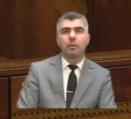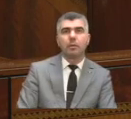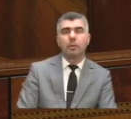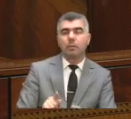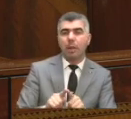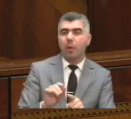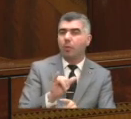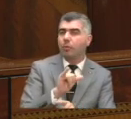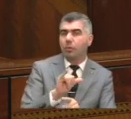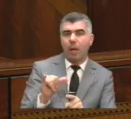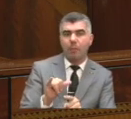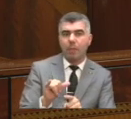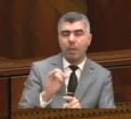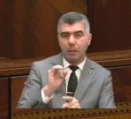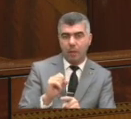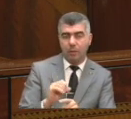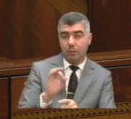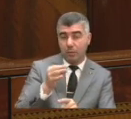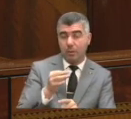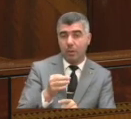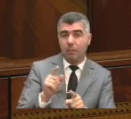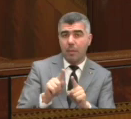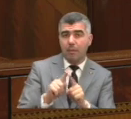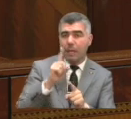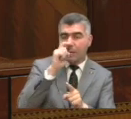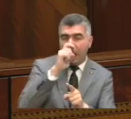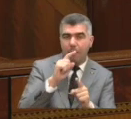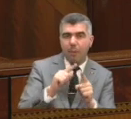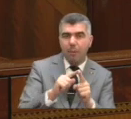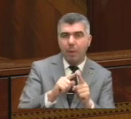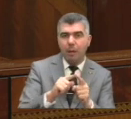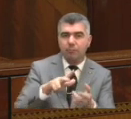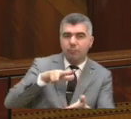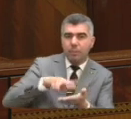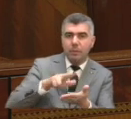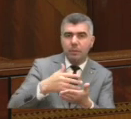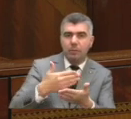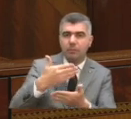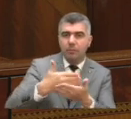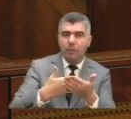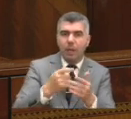ما قدرش يصلحوا نظرا لتعقيدات المسطره ديال التعمير.